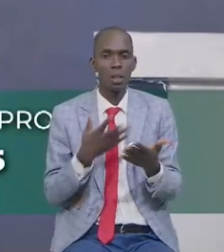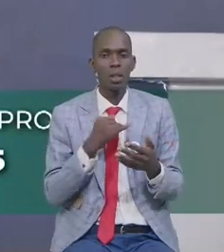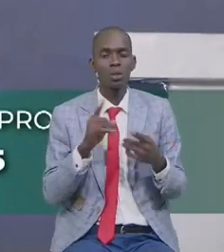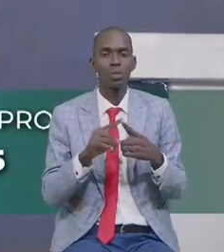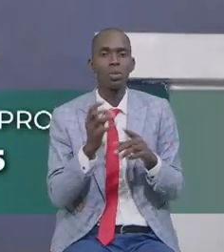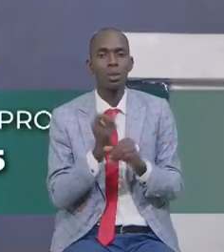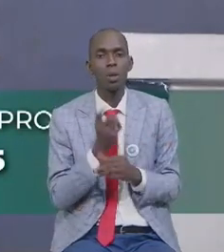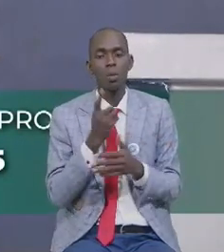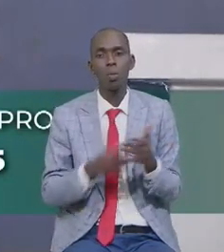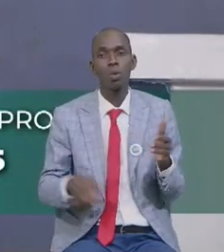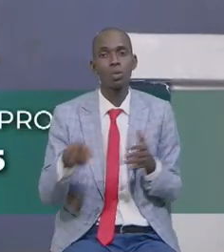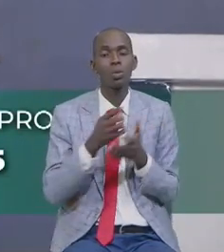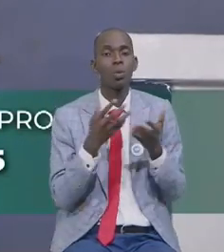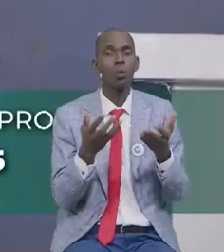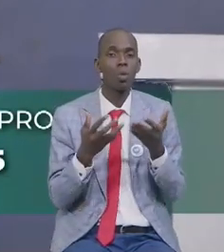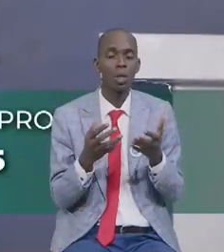veux,